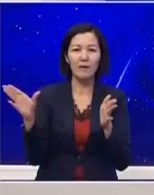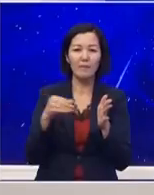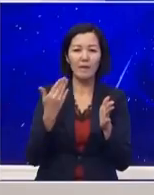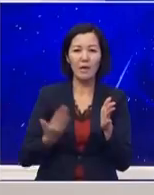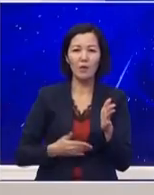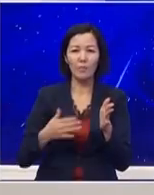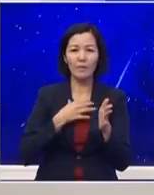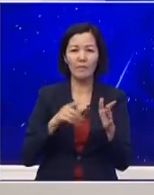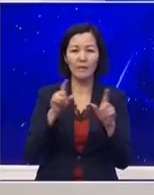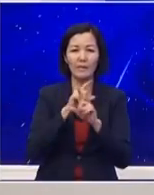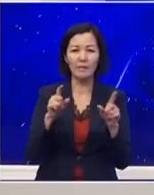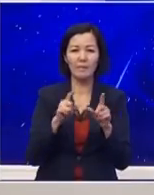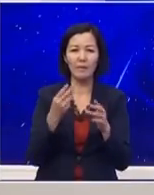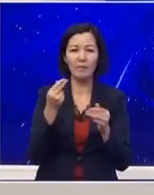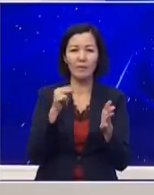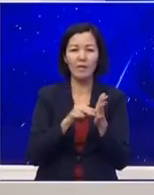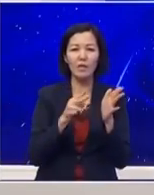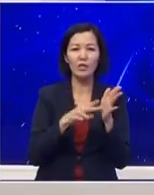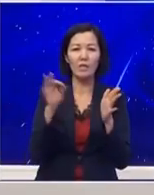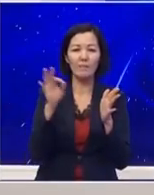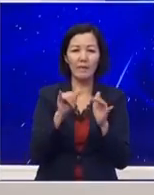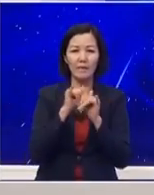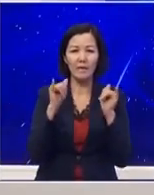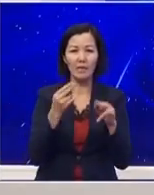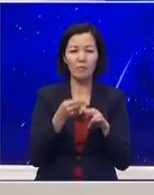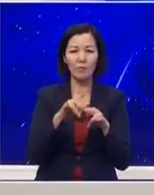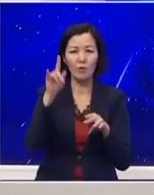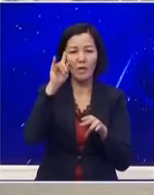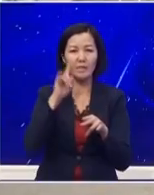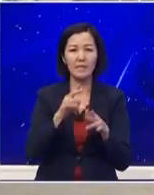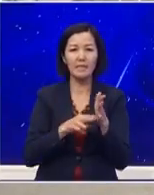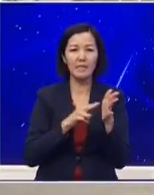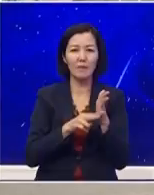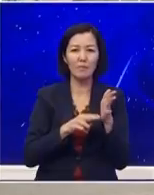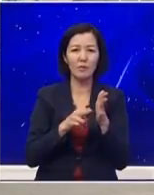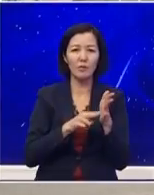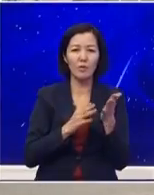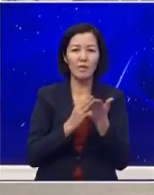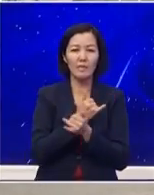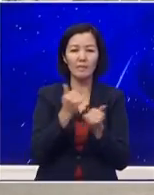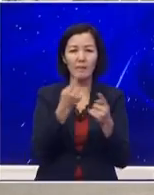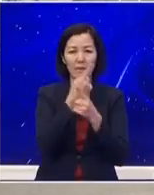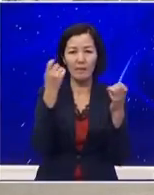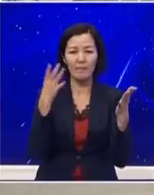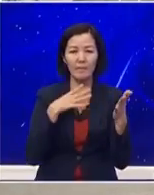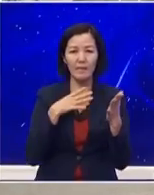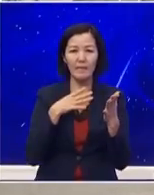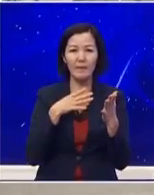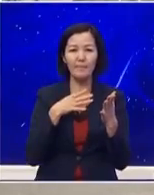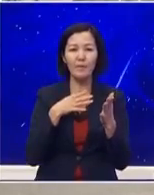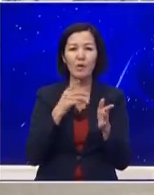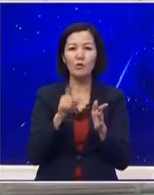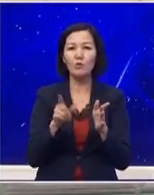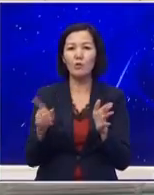бар бағыттарға жол жүру құны 7% артады. Бұл туралы Қазақстан теміржол баспасөз қызметі ресми мәлімдеді.